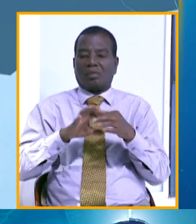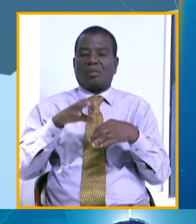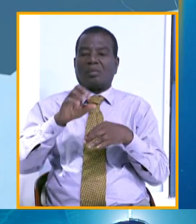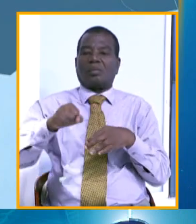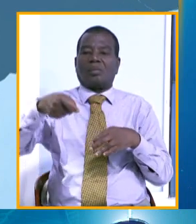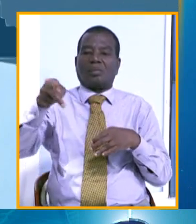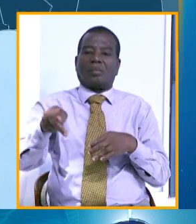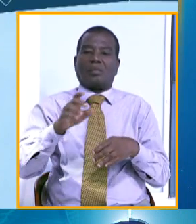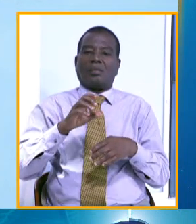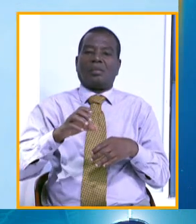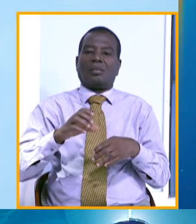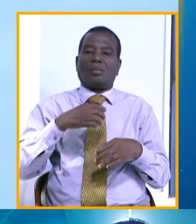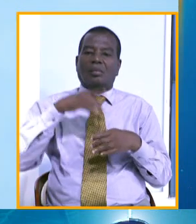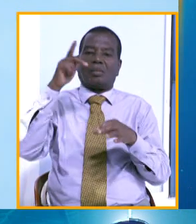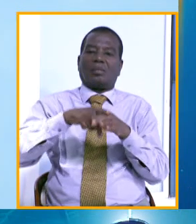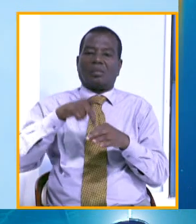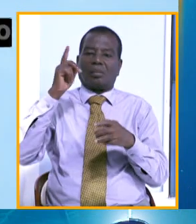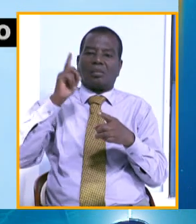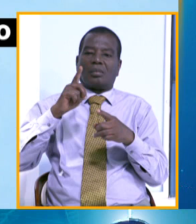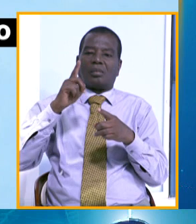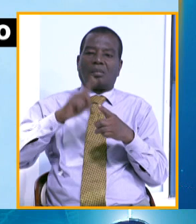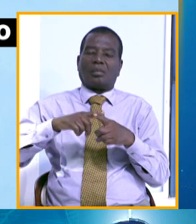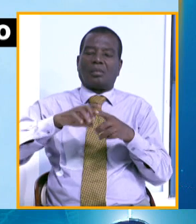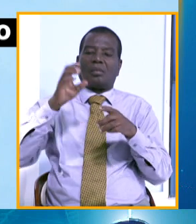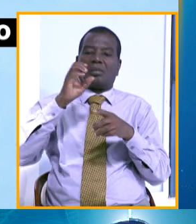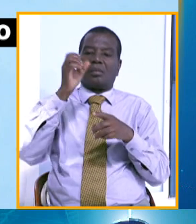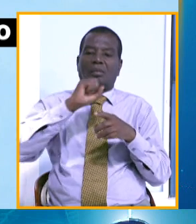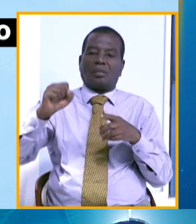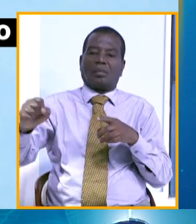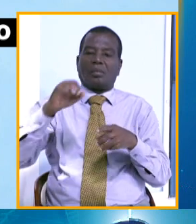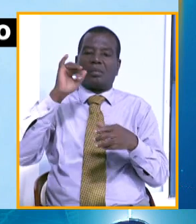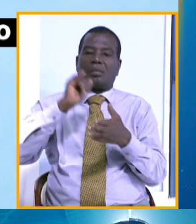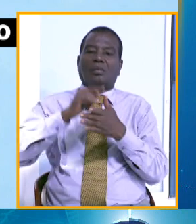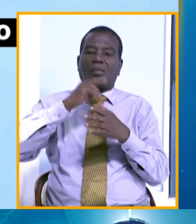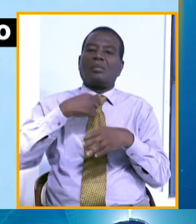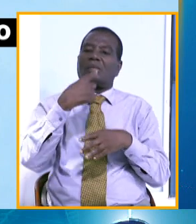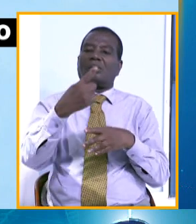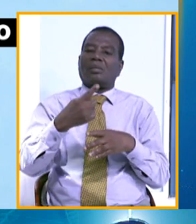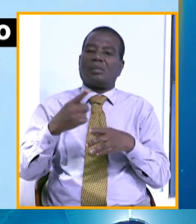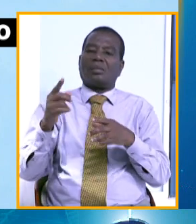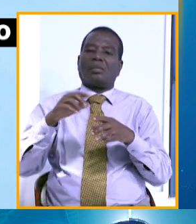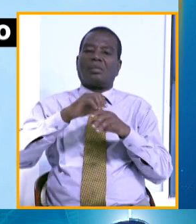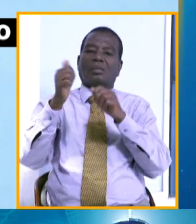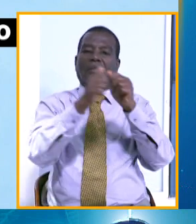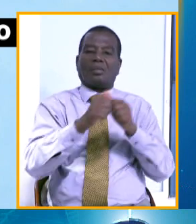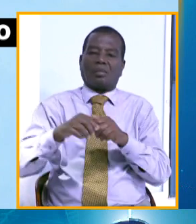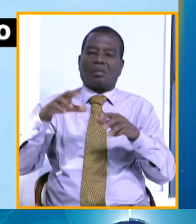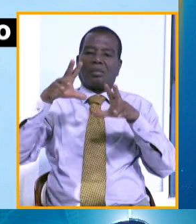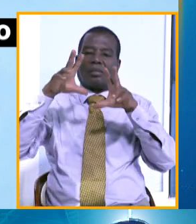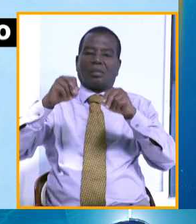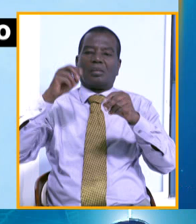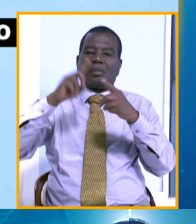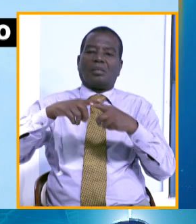région sud-ouest du pays, ont participé récemment à une campagne. Il s'agissait de dire unanimement non à la